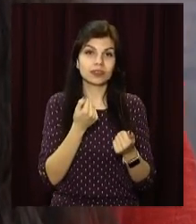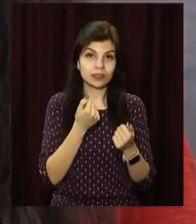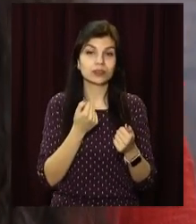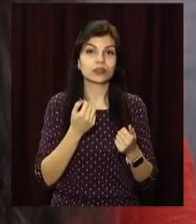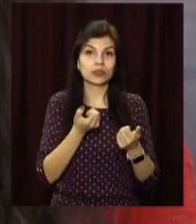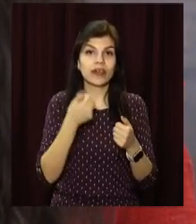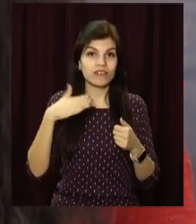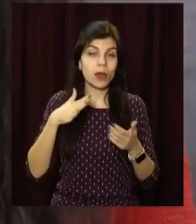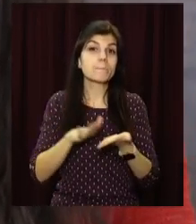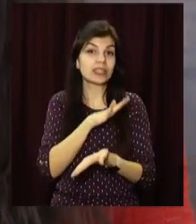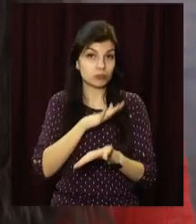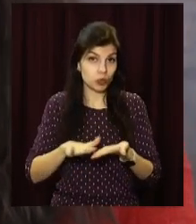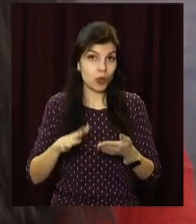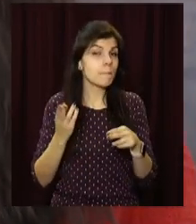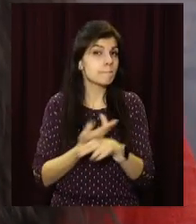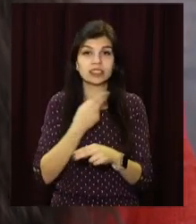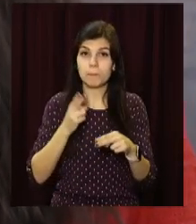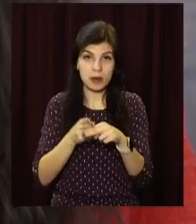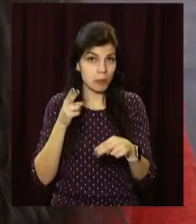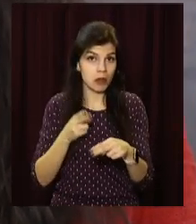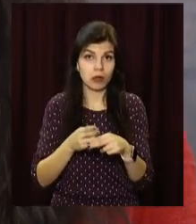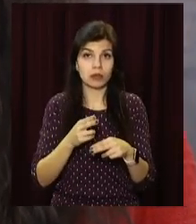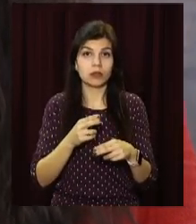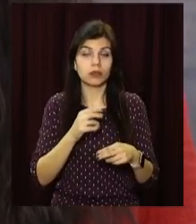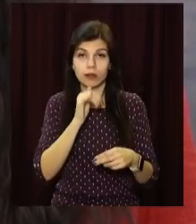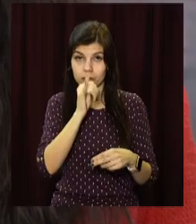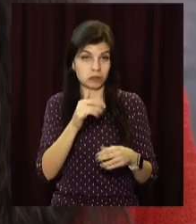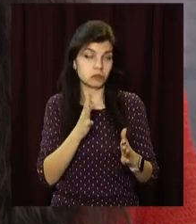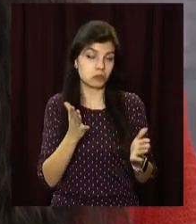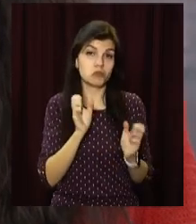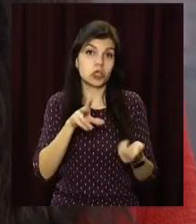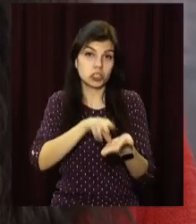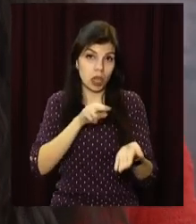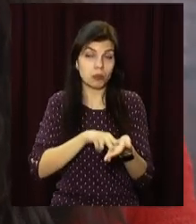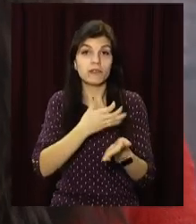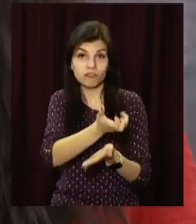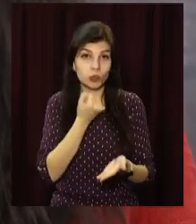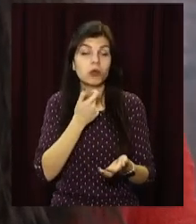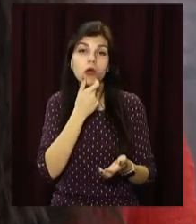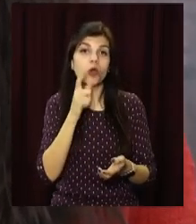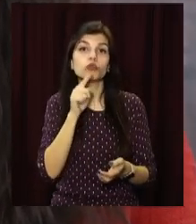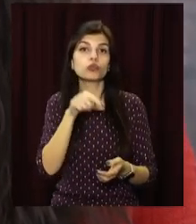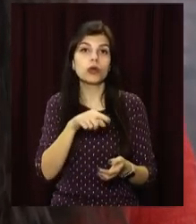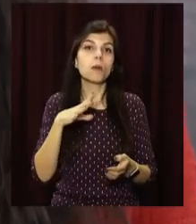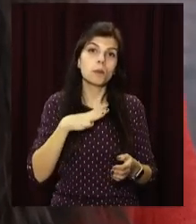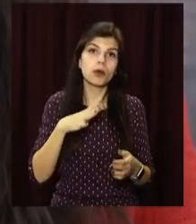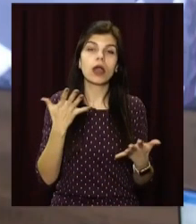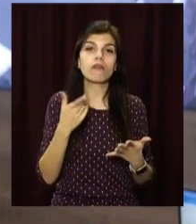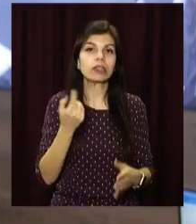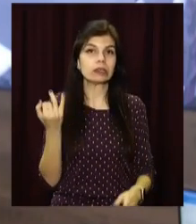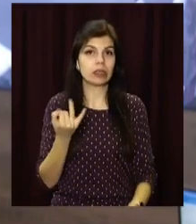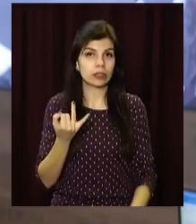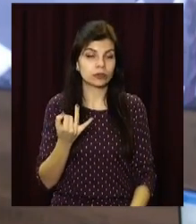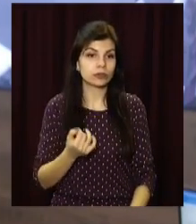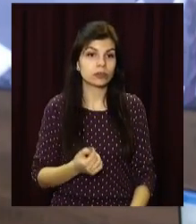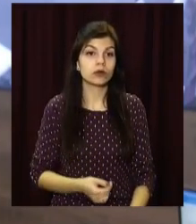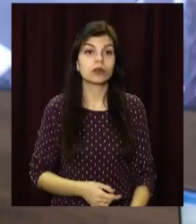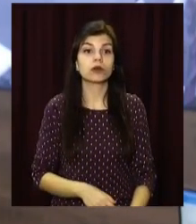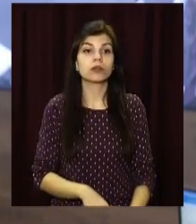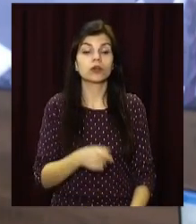отримати безкоштовно, безперешкодно запис до відео, яке його цікавить. Подано